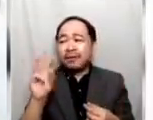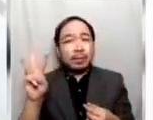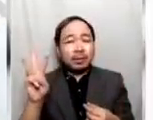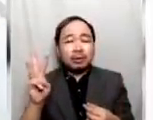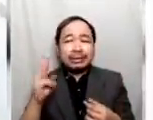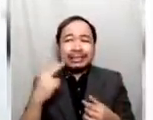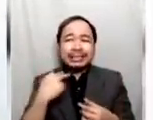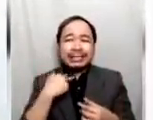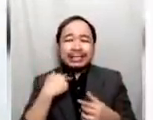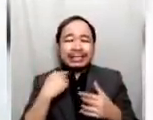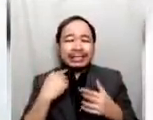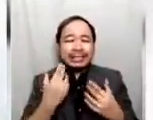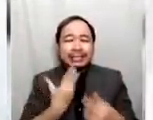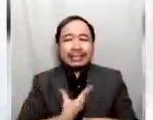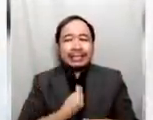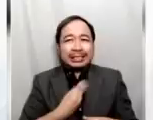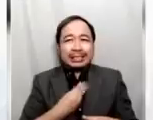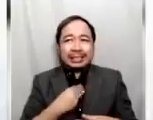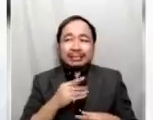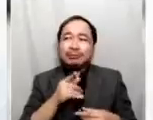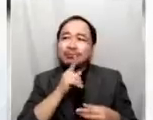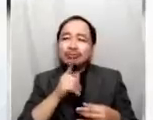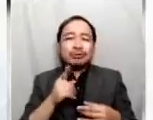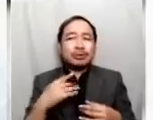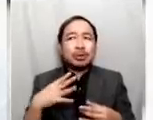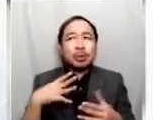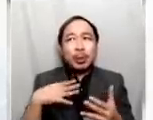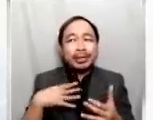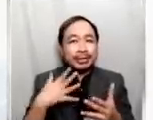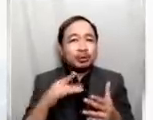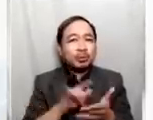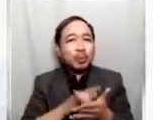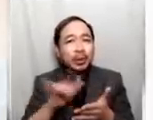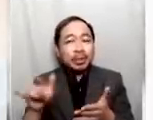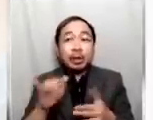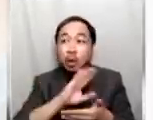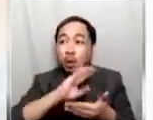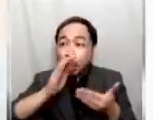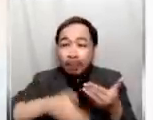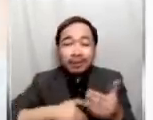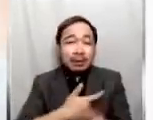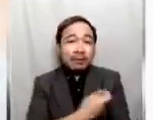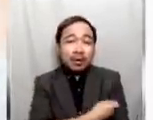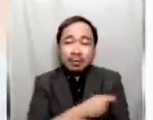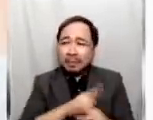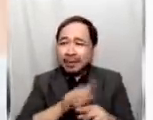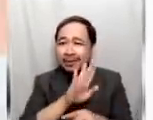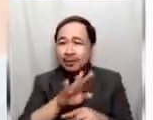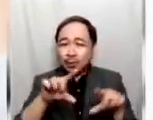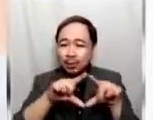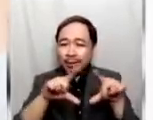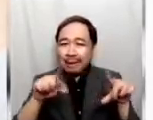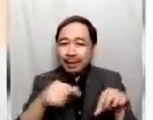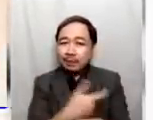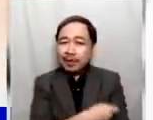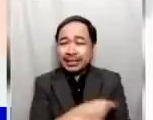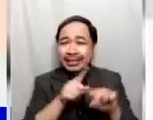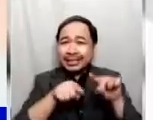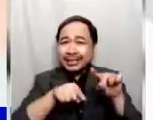makaalis. Kumpleto na sila sa dalawang dose ng bakuna, pero iba-iba ang kanilang vaccination card. We came here in